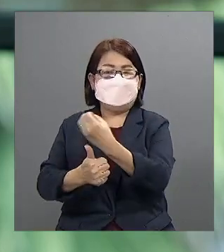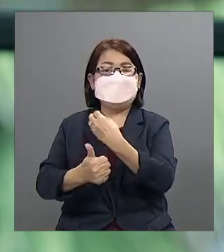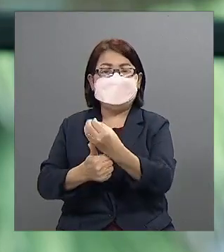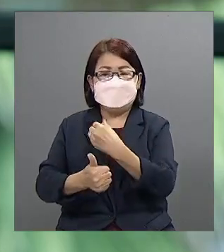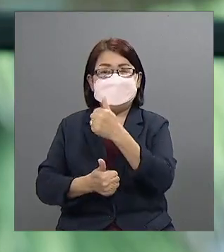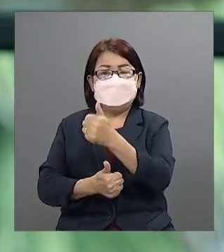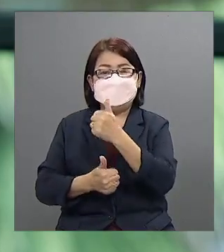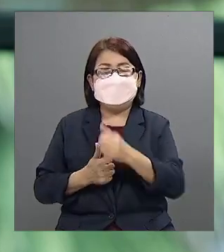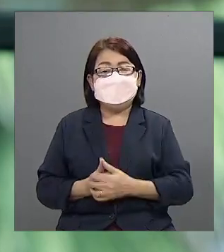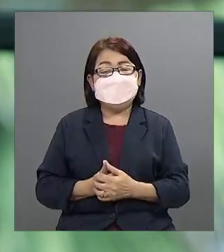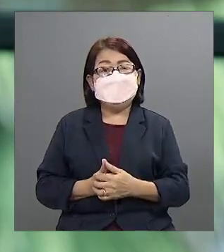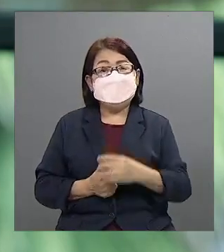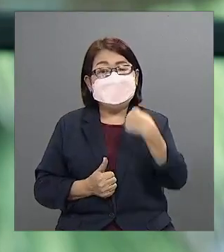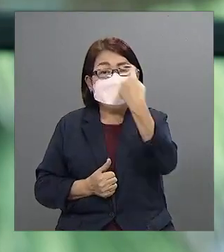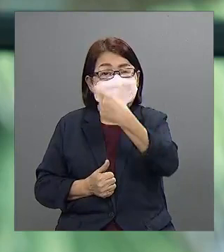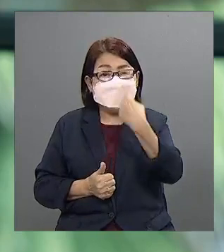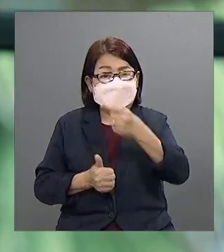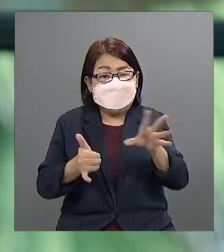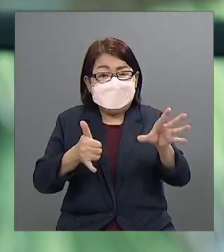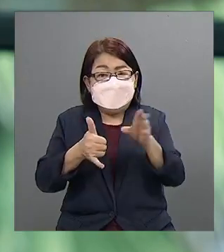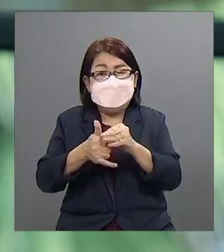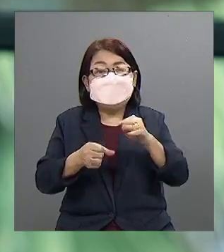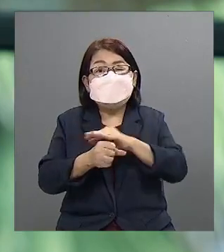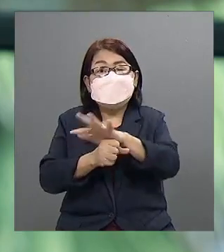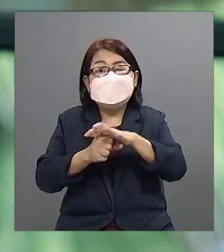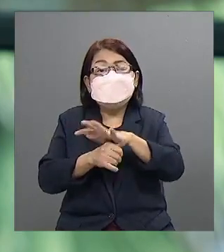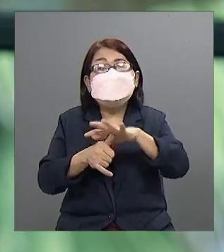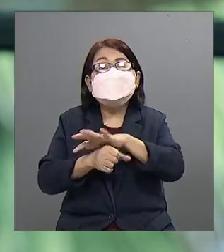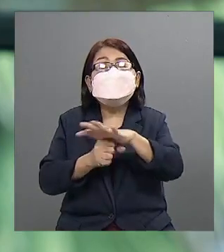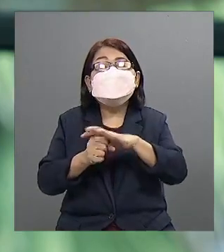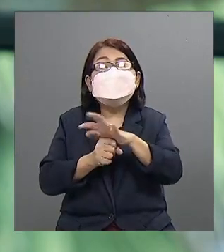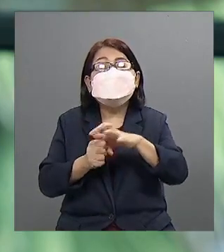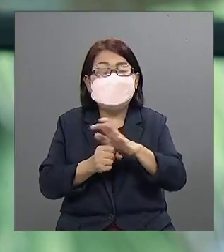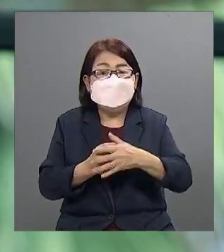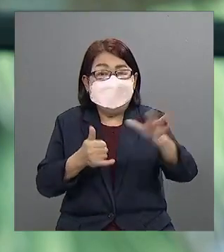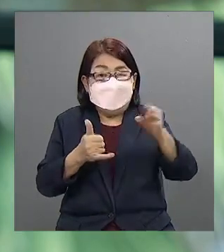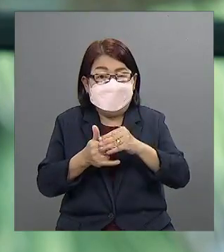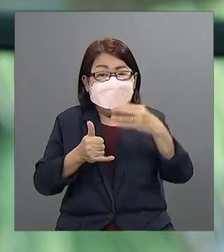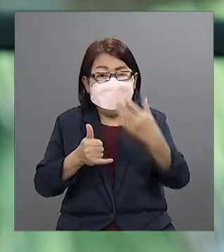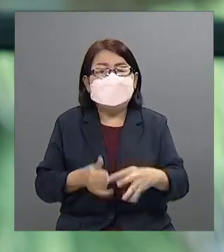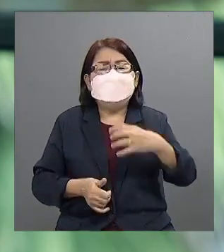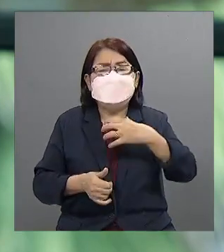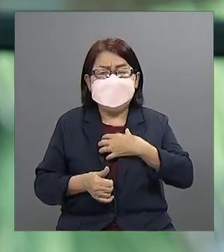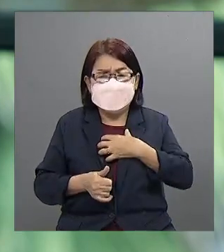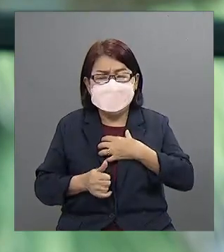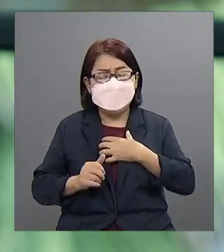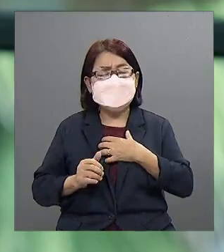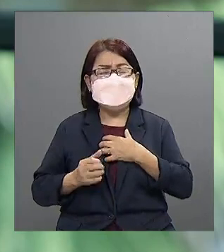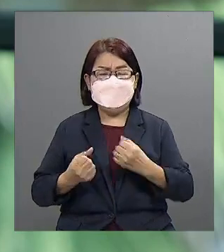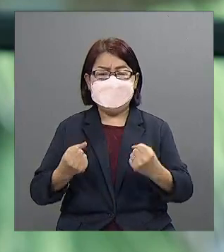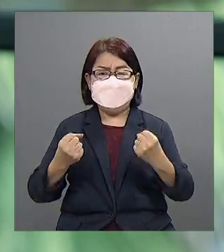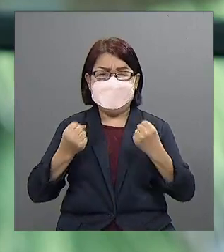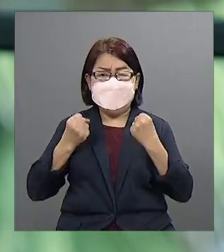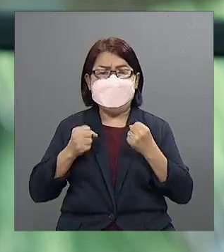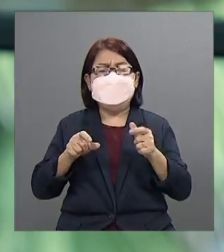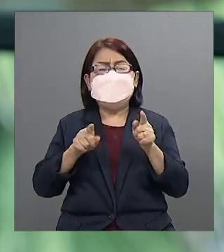ที่หลังจากหายจากการติดเชื้อโควิด19แล้วอยากจะกลับไปฟิตร่างกายนะคะอยากให้ร่างกายเนี่ยกลับมาแ